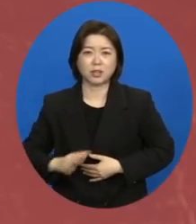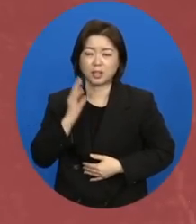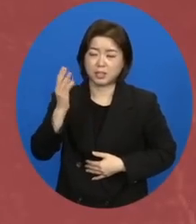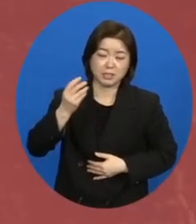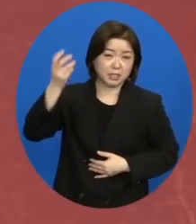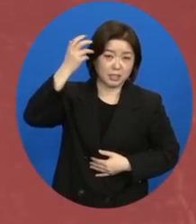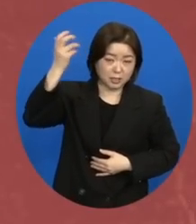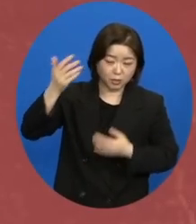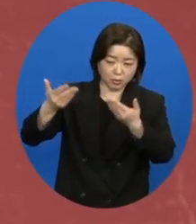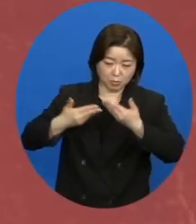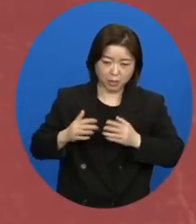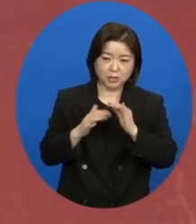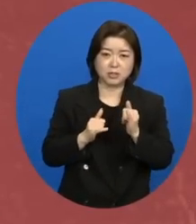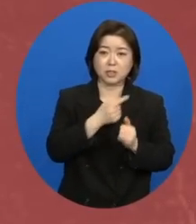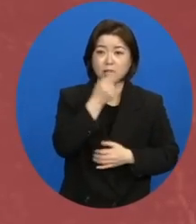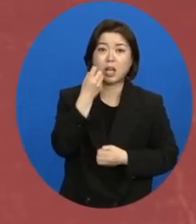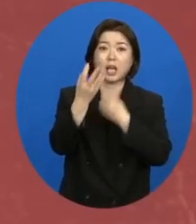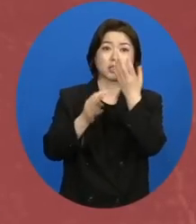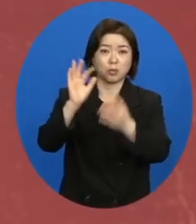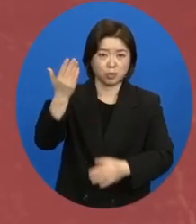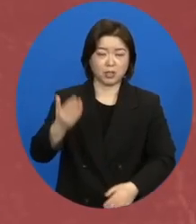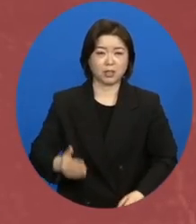사람이 간증하면 되는 거고.